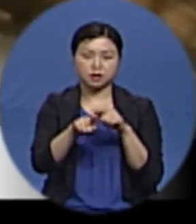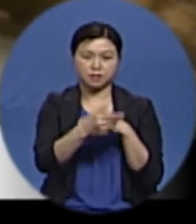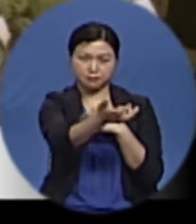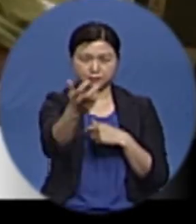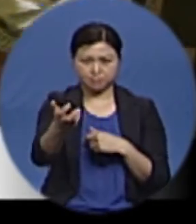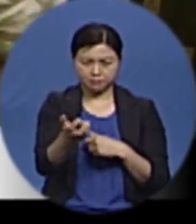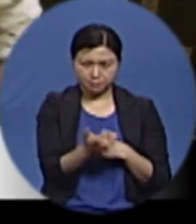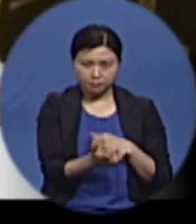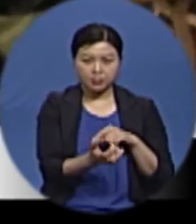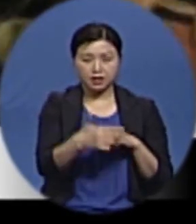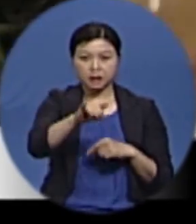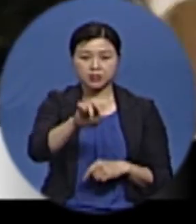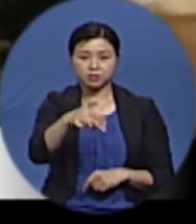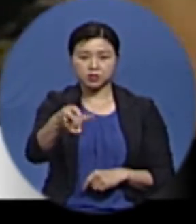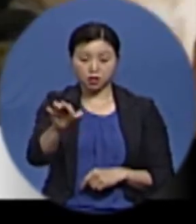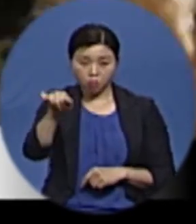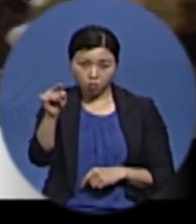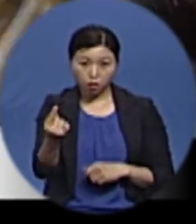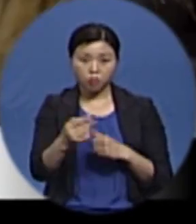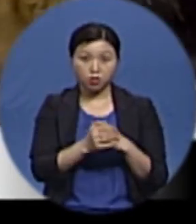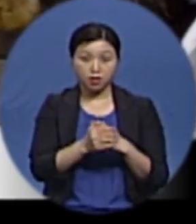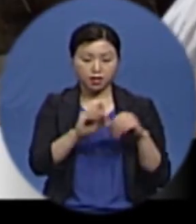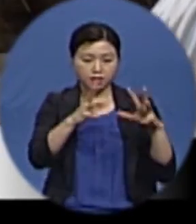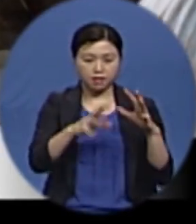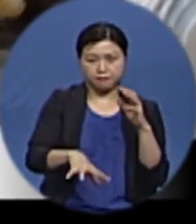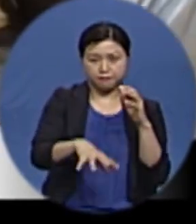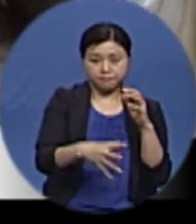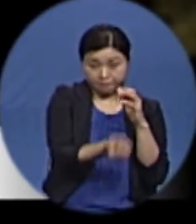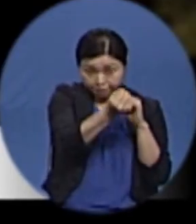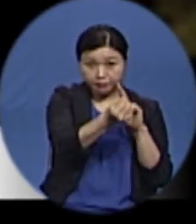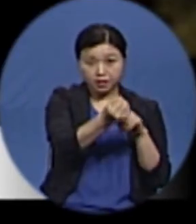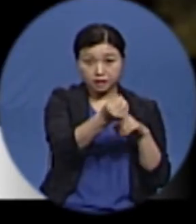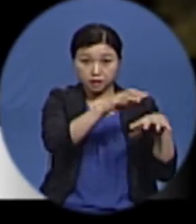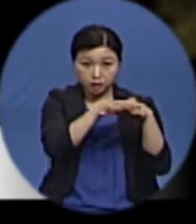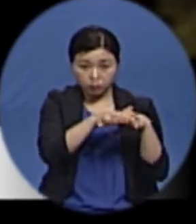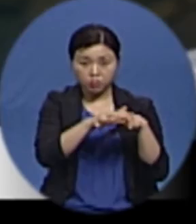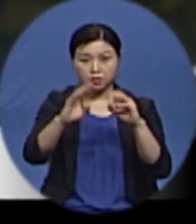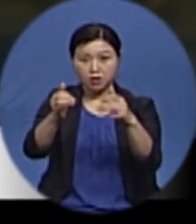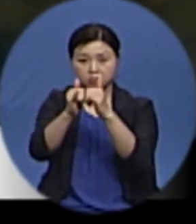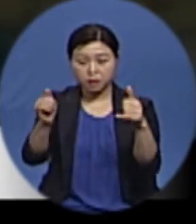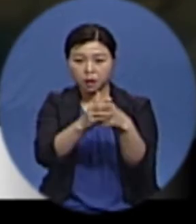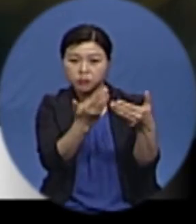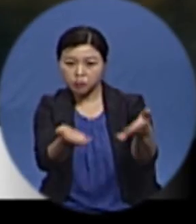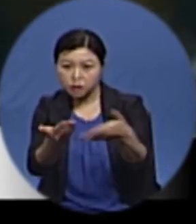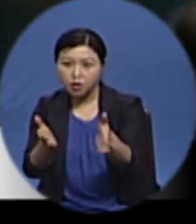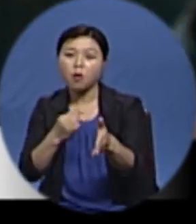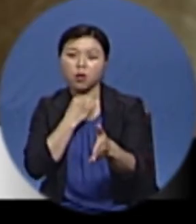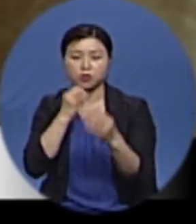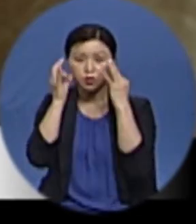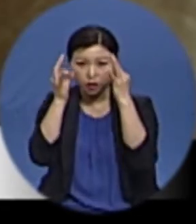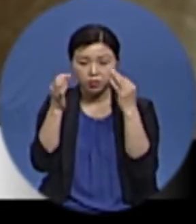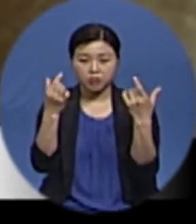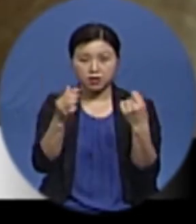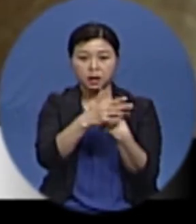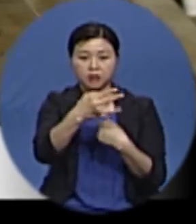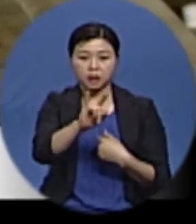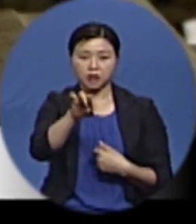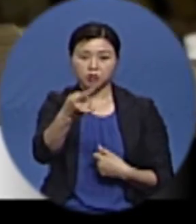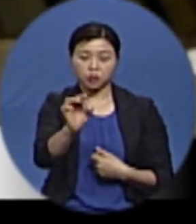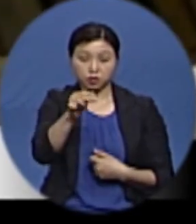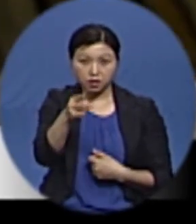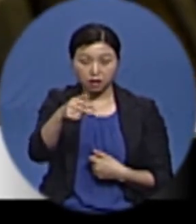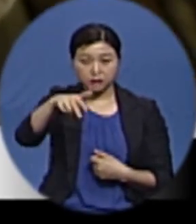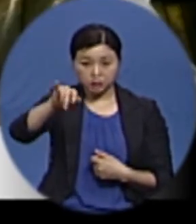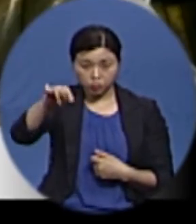김정호. 나라가 독점한 지도를 백성들과 나누고자 하는 일념 하나로 대동여 지도의 완성과